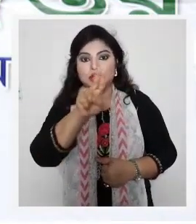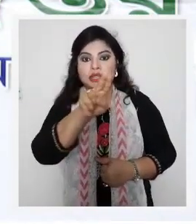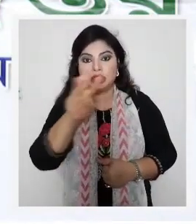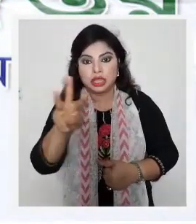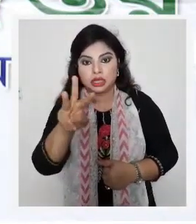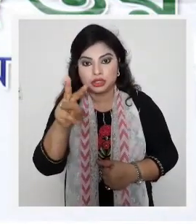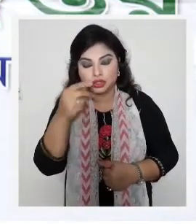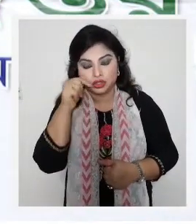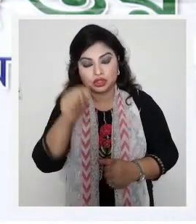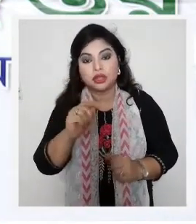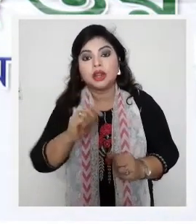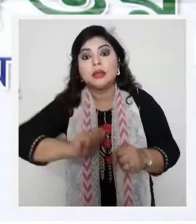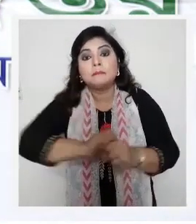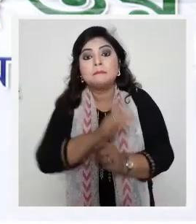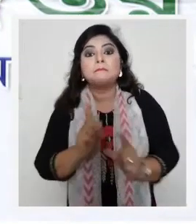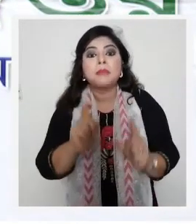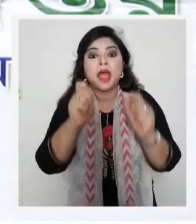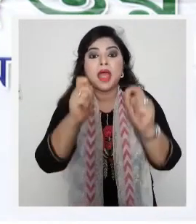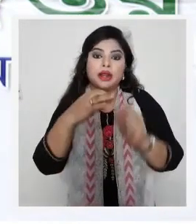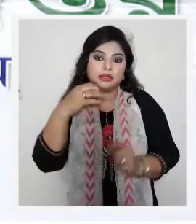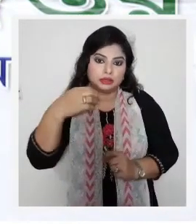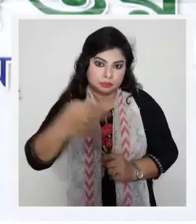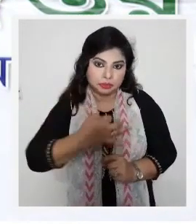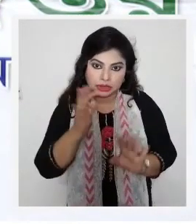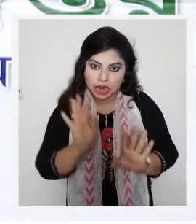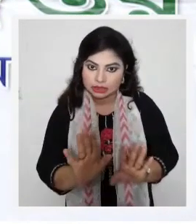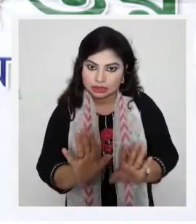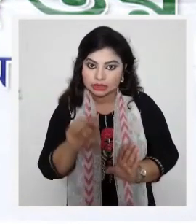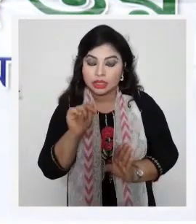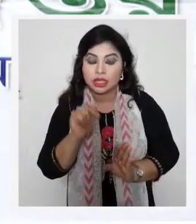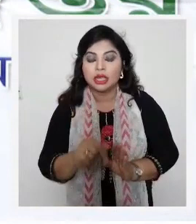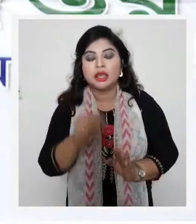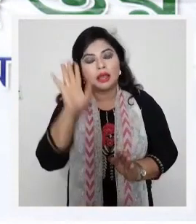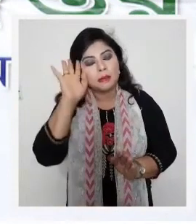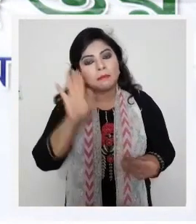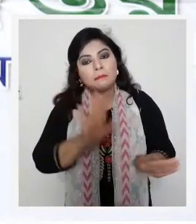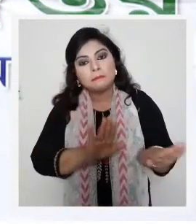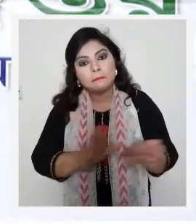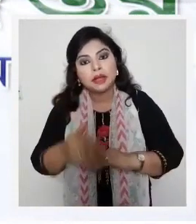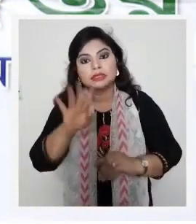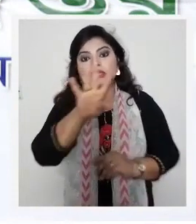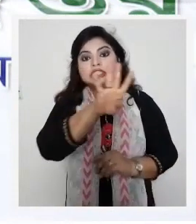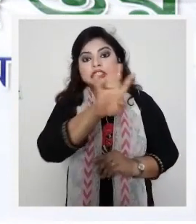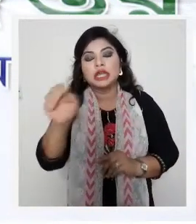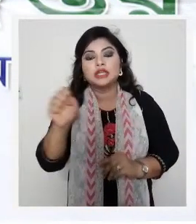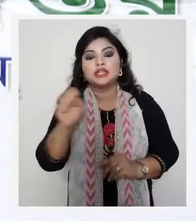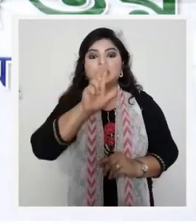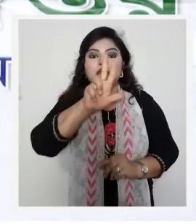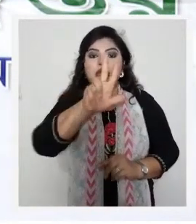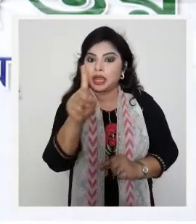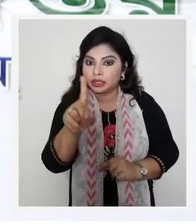দক্ষিণ পূর্ব এশিয়া 24 ঘন্টা শনাক্ত হয়েছে 16,523 জন। এ পর্যন্ত শনাক্ত